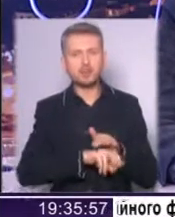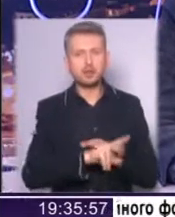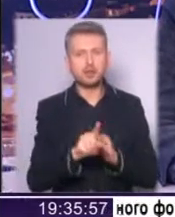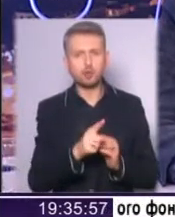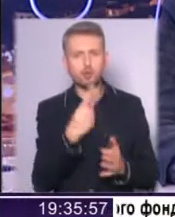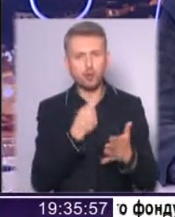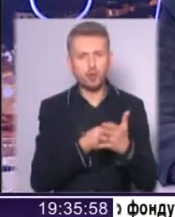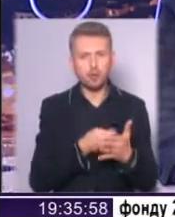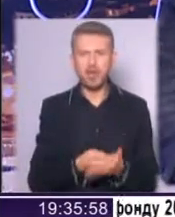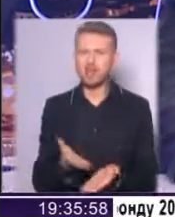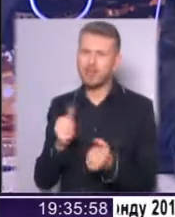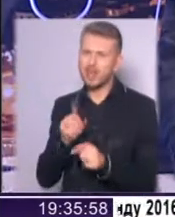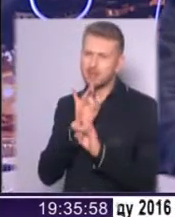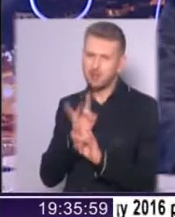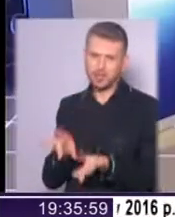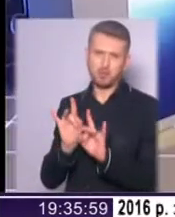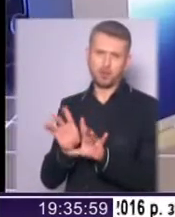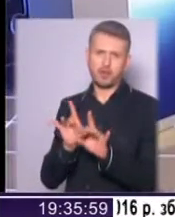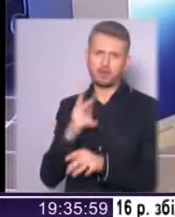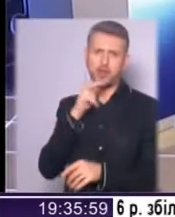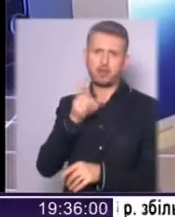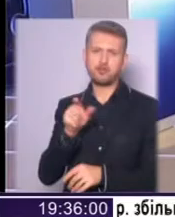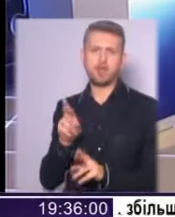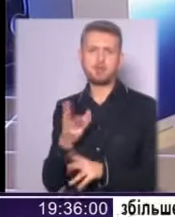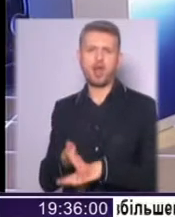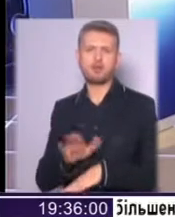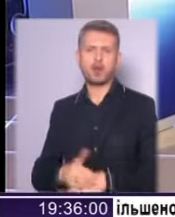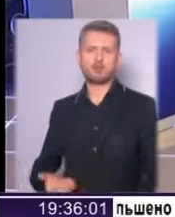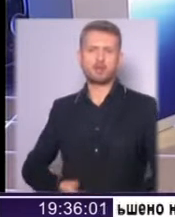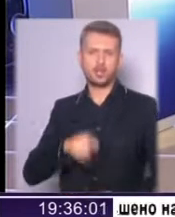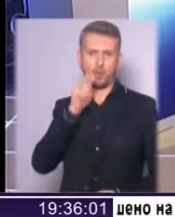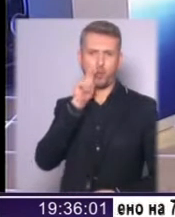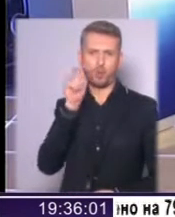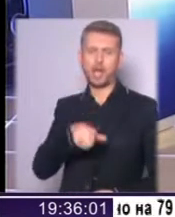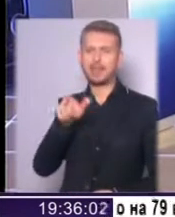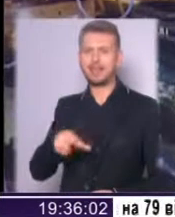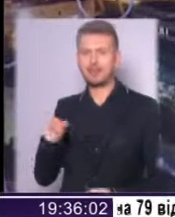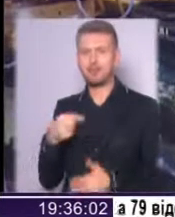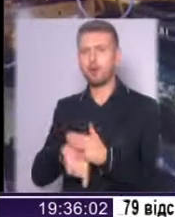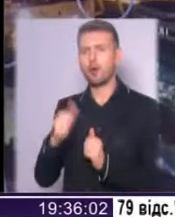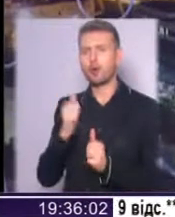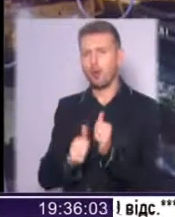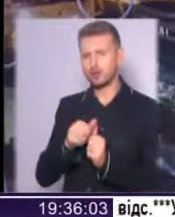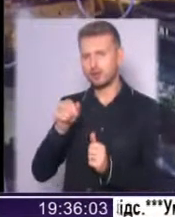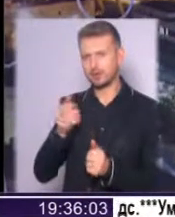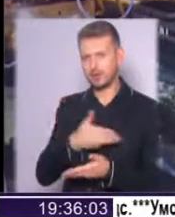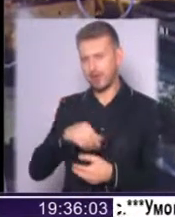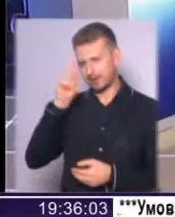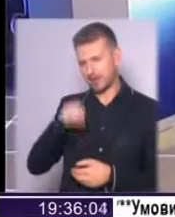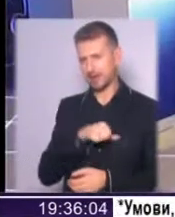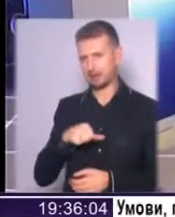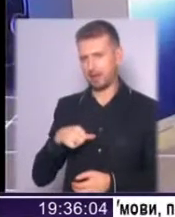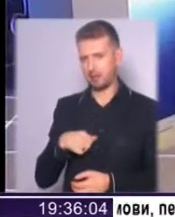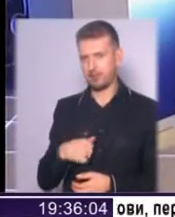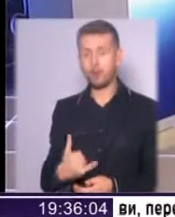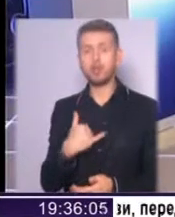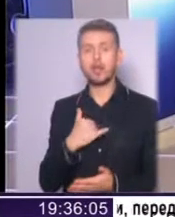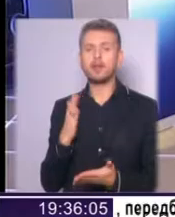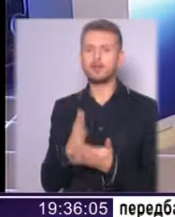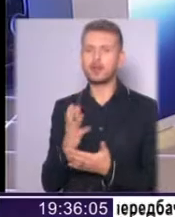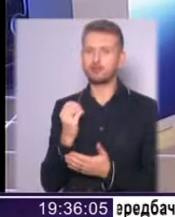були останнім часом, поїдьте, що робиться з Польщею на кордоні. Там черги стоять українці, вони аж чорні від біди, які думають,